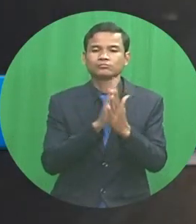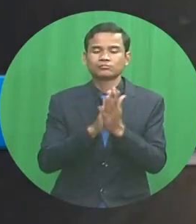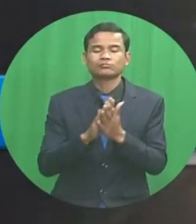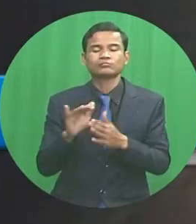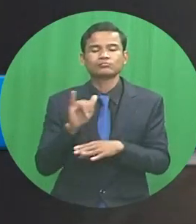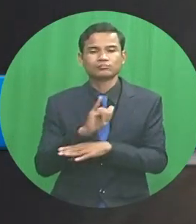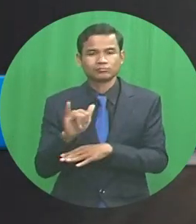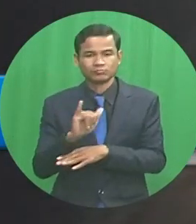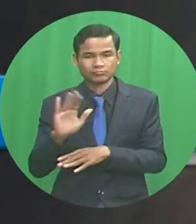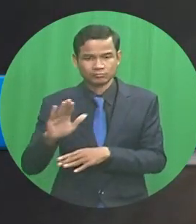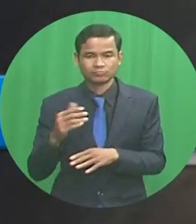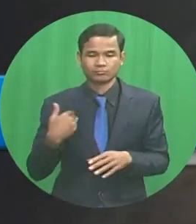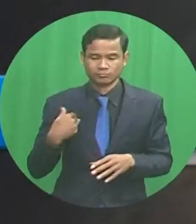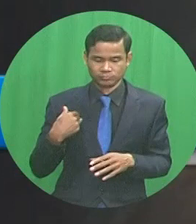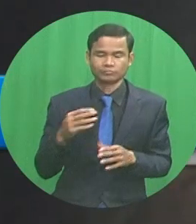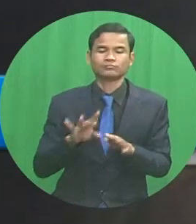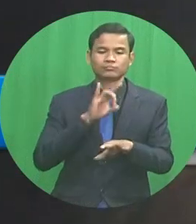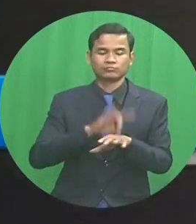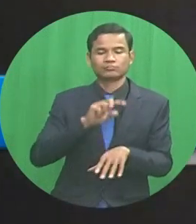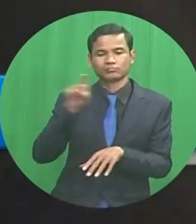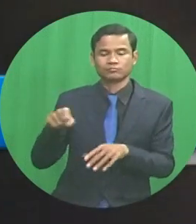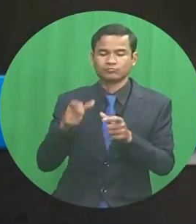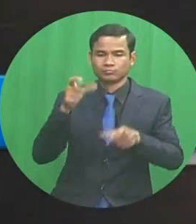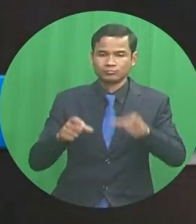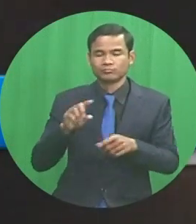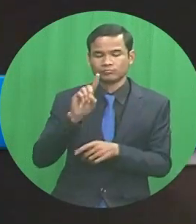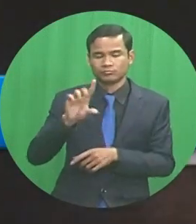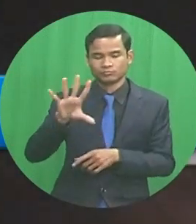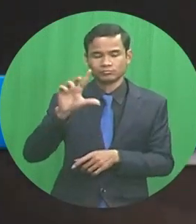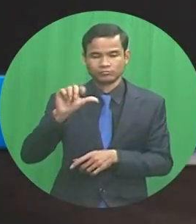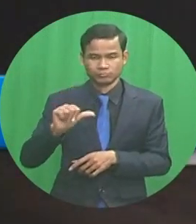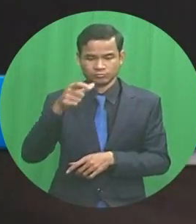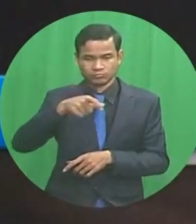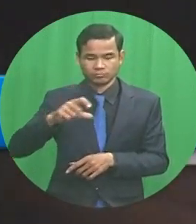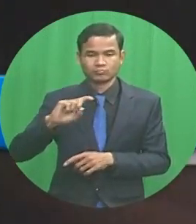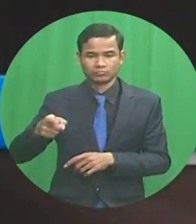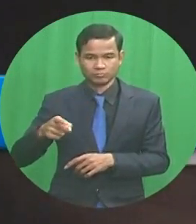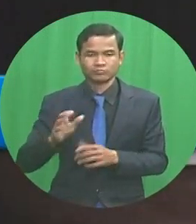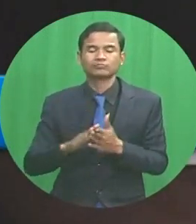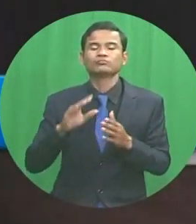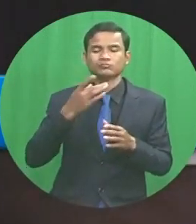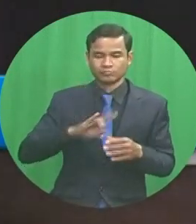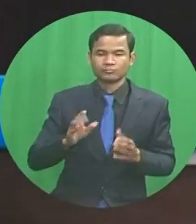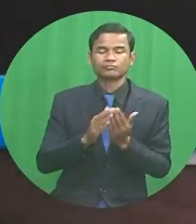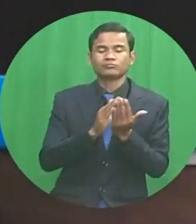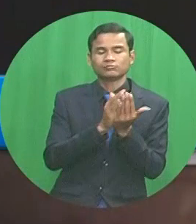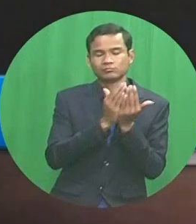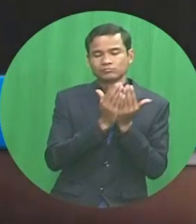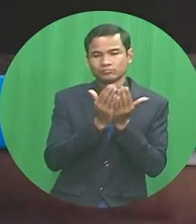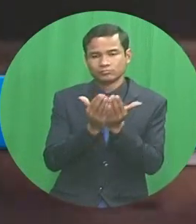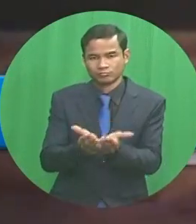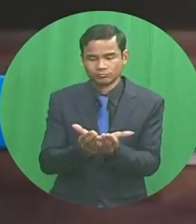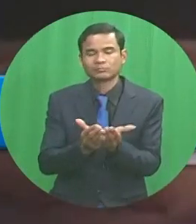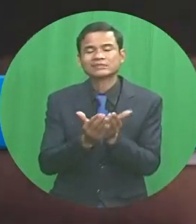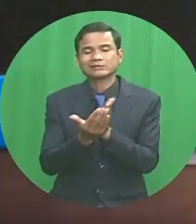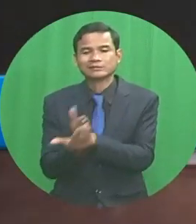ឆ្នាំ1912នាពេលនោះមនុស្សប្រហែលជា 1,500 នាក់បានស្លាប់ក្នុងហេតុការណ៍លិចកប៉ាល់ Titanic ដែលស្ថិតនៅច